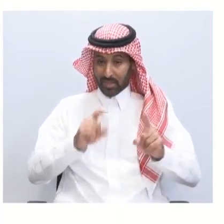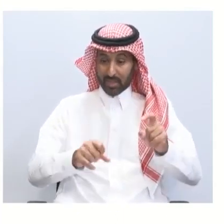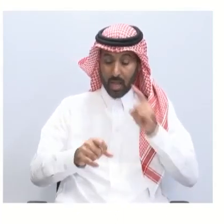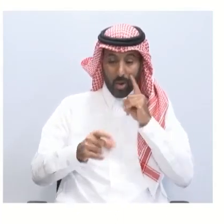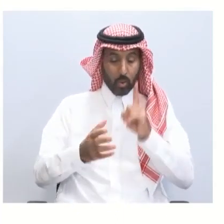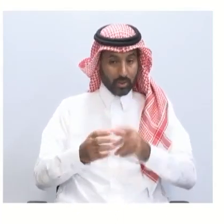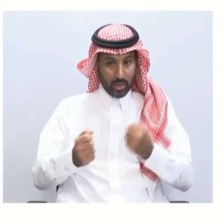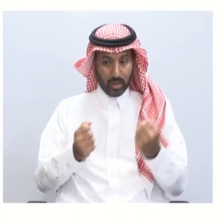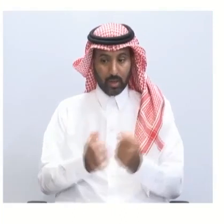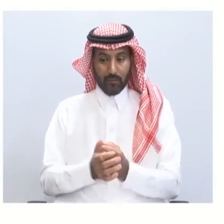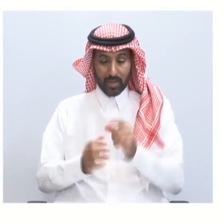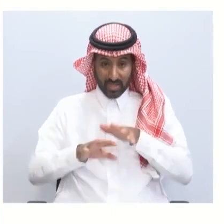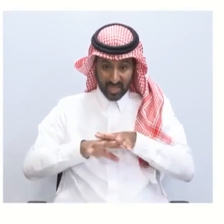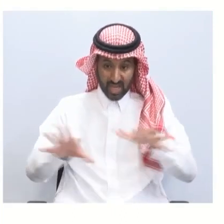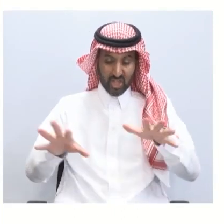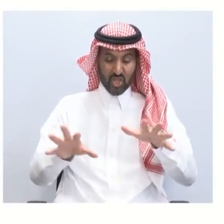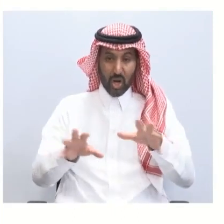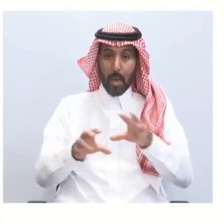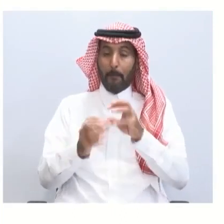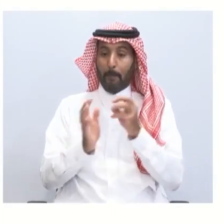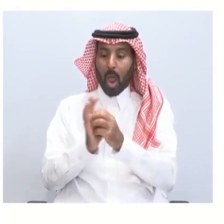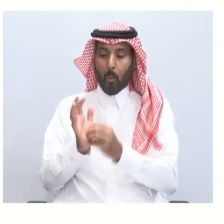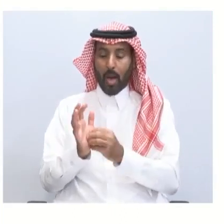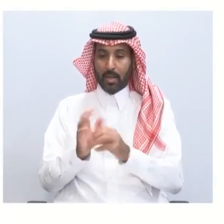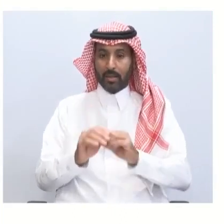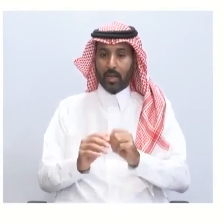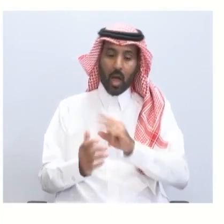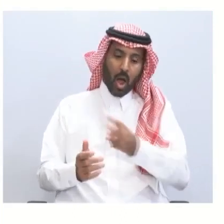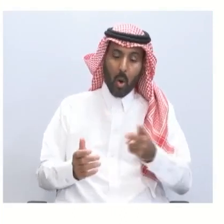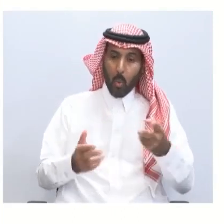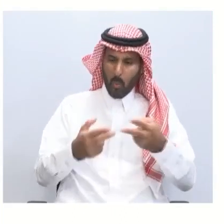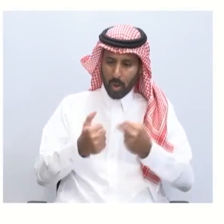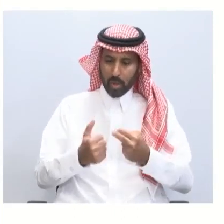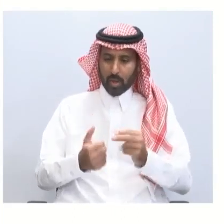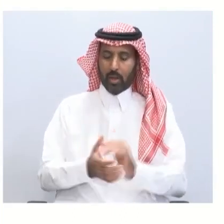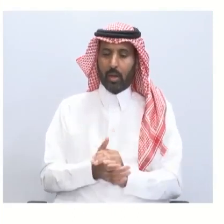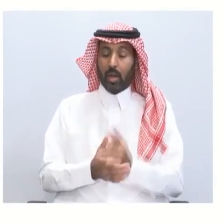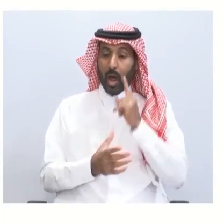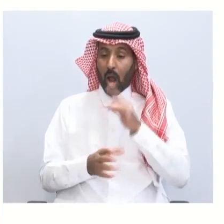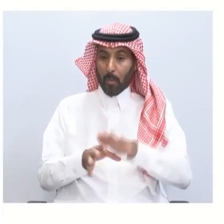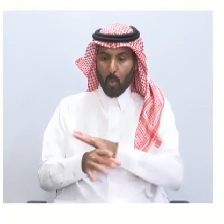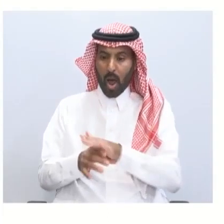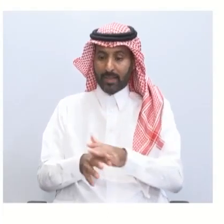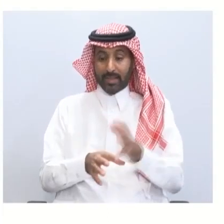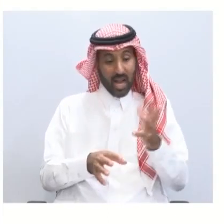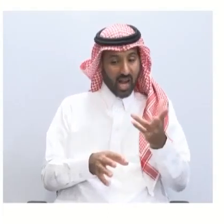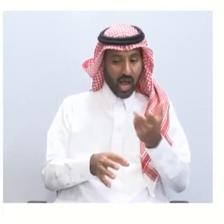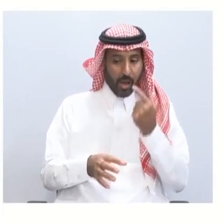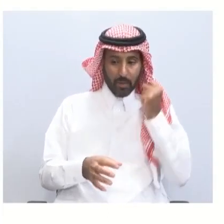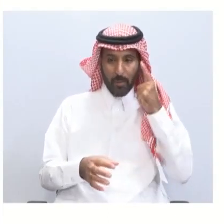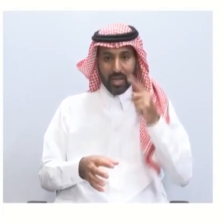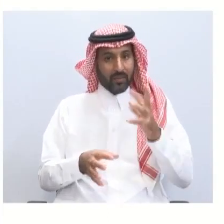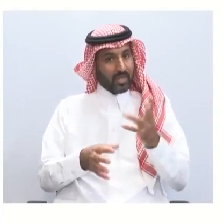والتحكم في نشر معلوماته او منعها على المواطن الرقمي معرفه